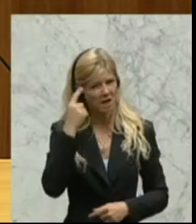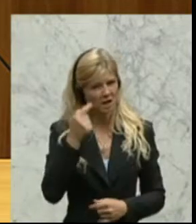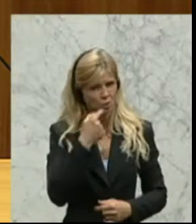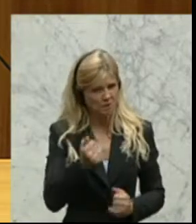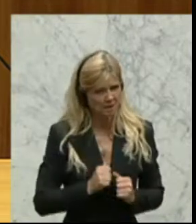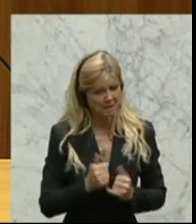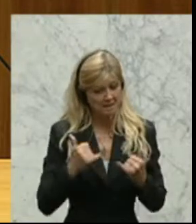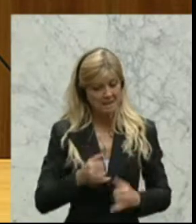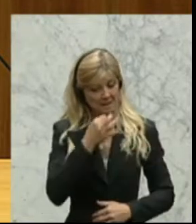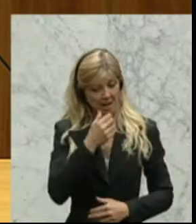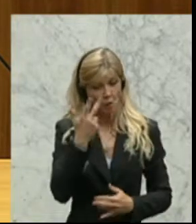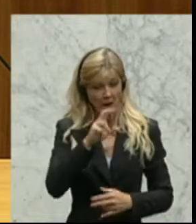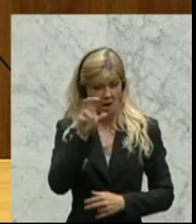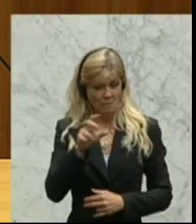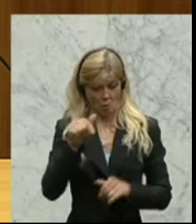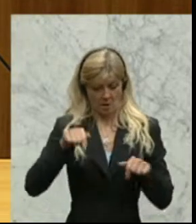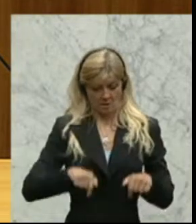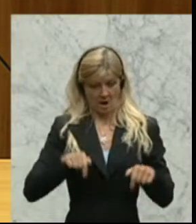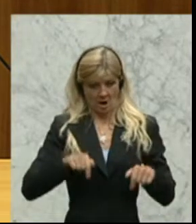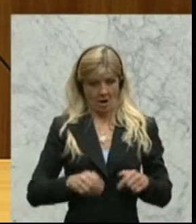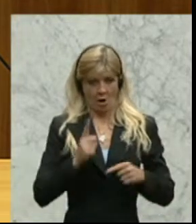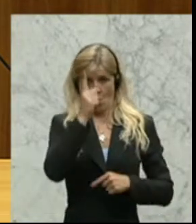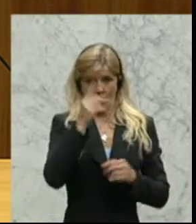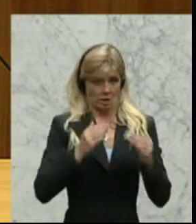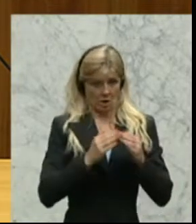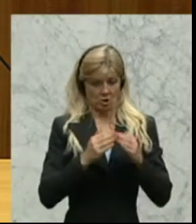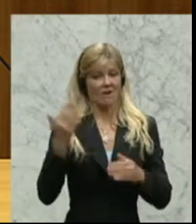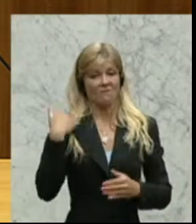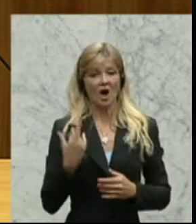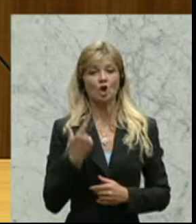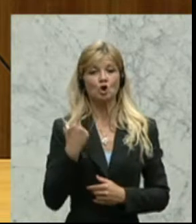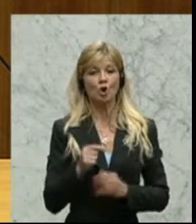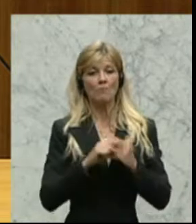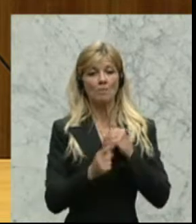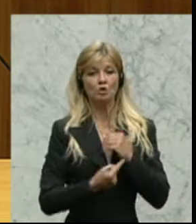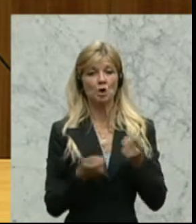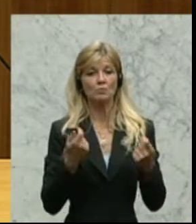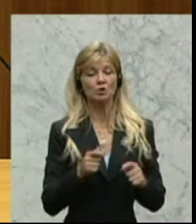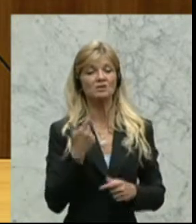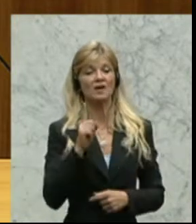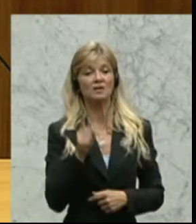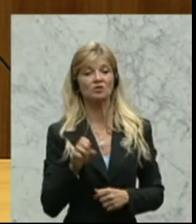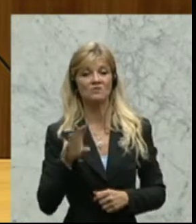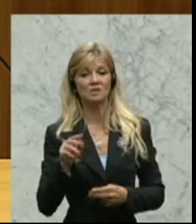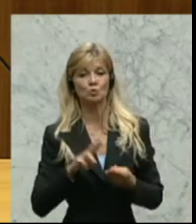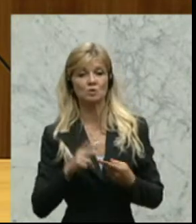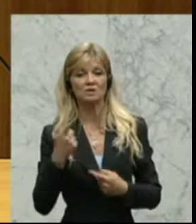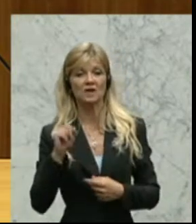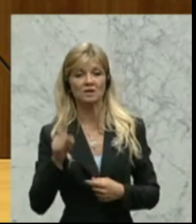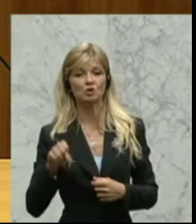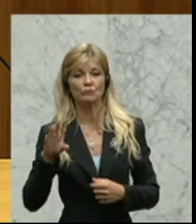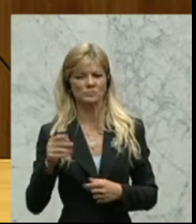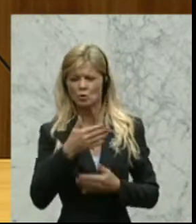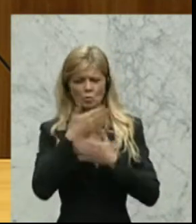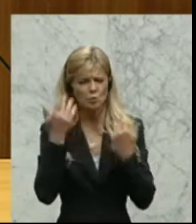da haben wir hier in diesem Hohen Haus ein Doppelbudget beschlossen, 2014, 2015, wo kein Wort von einer Steuerreform, kein